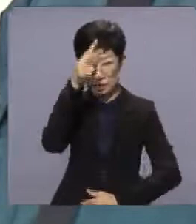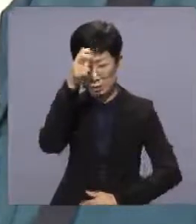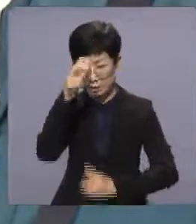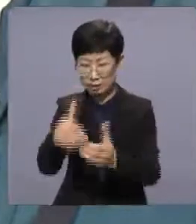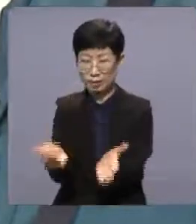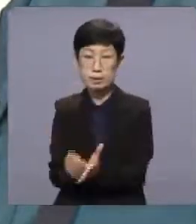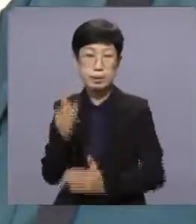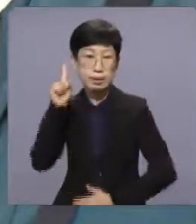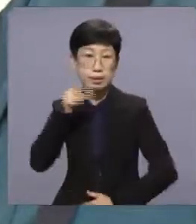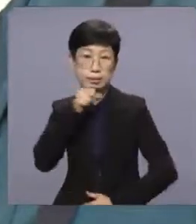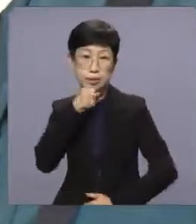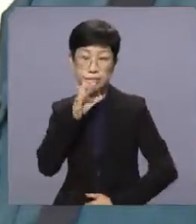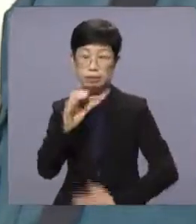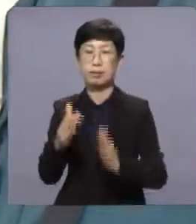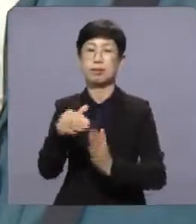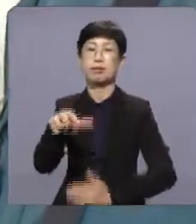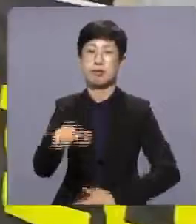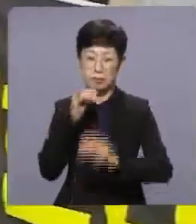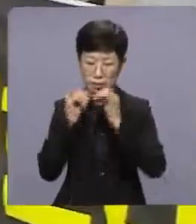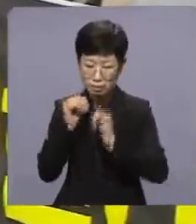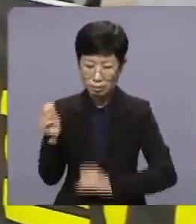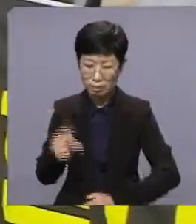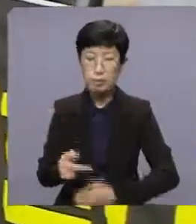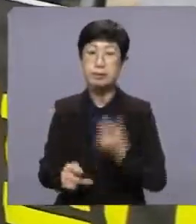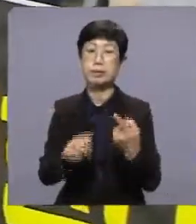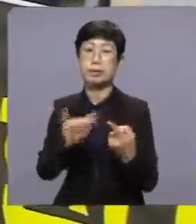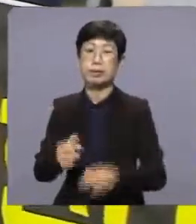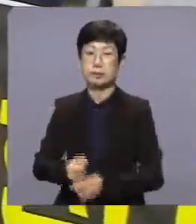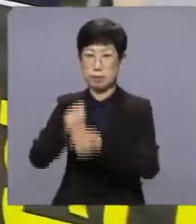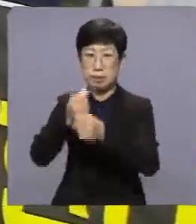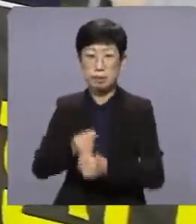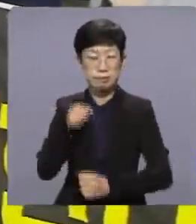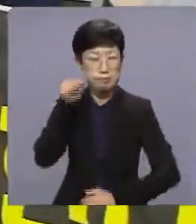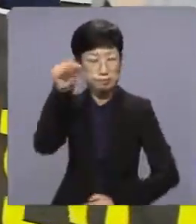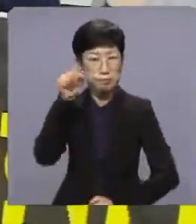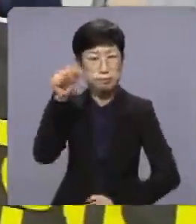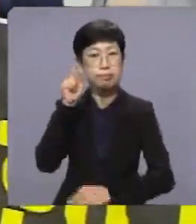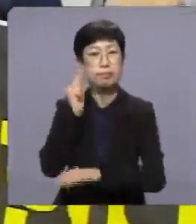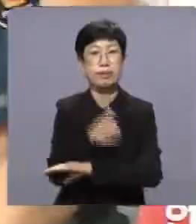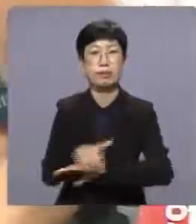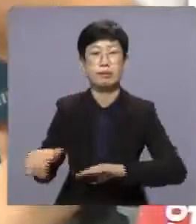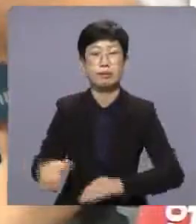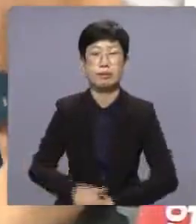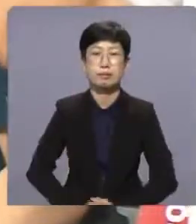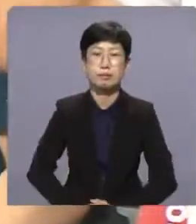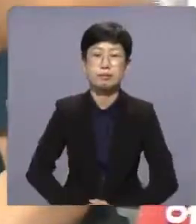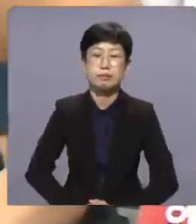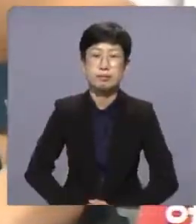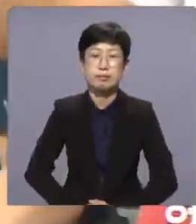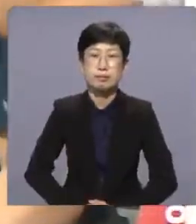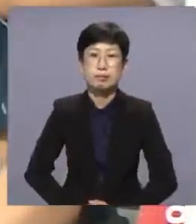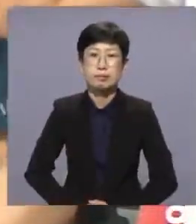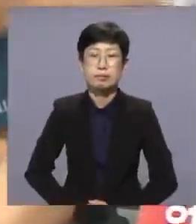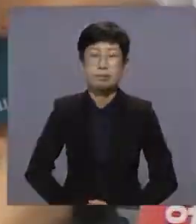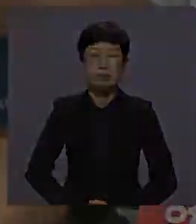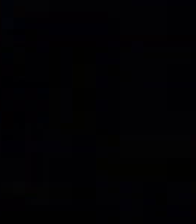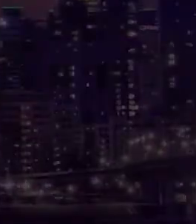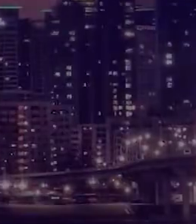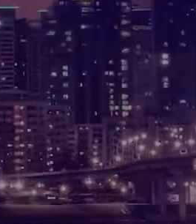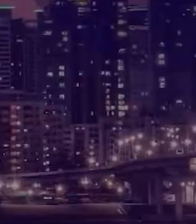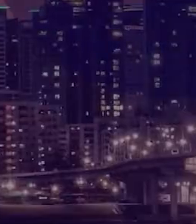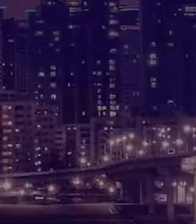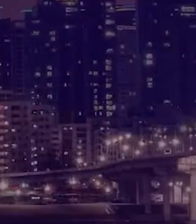명동 성당에서 기자회견과 1인 피켓 시위를 펼칠 예정입니다. OBS 뉴스 황정환입니다.